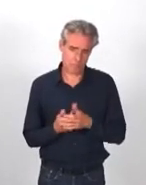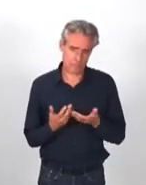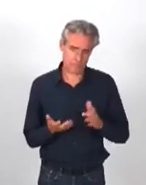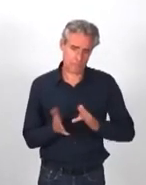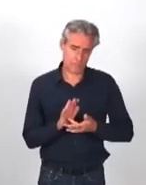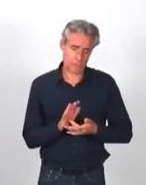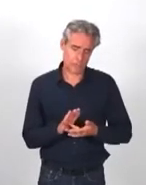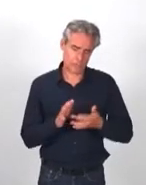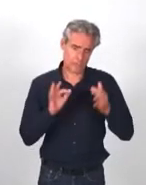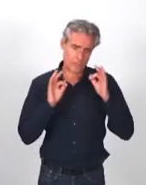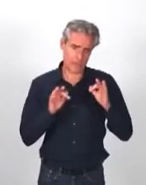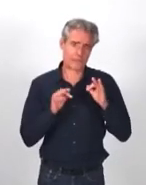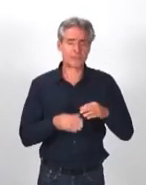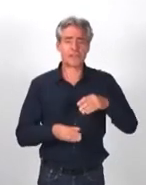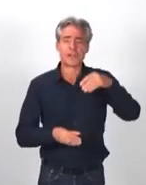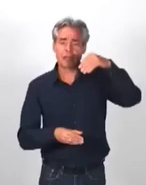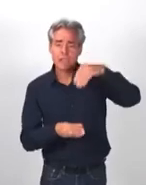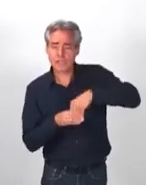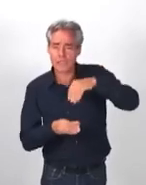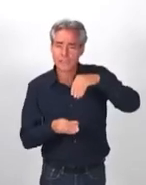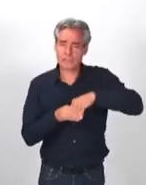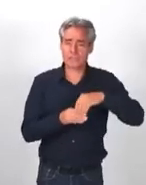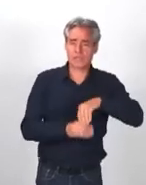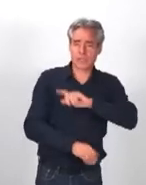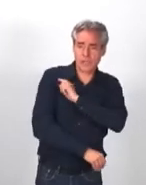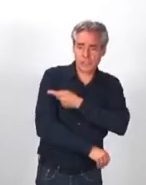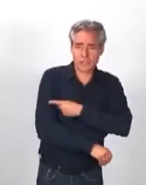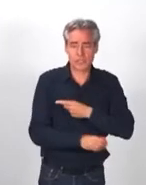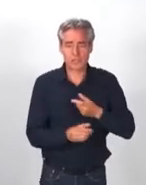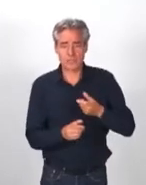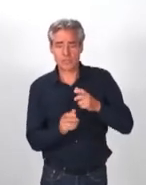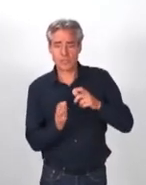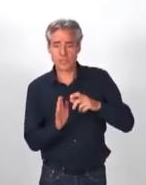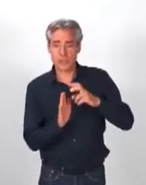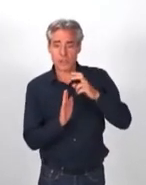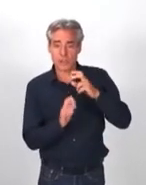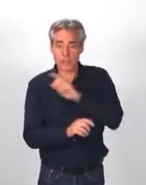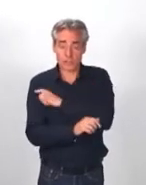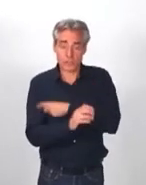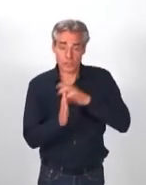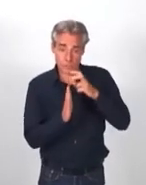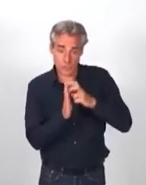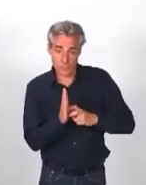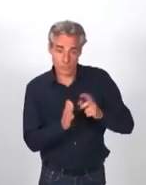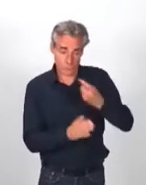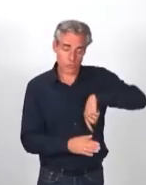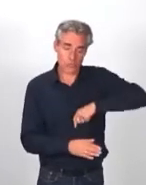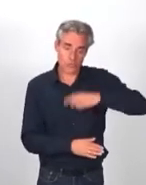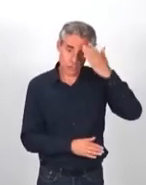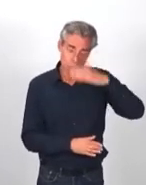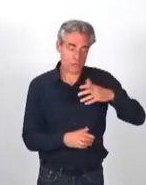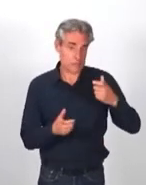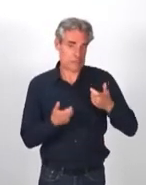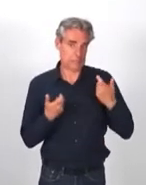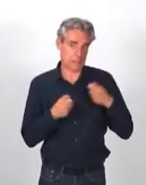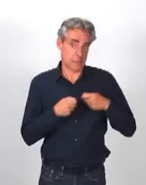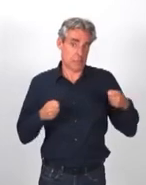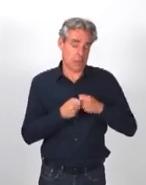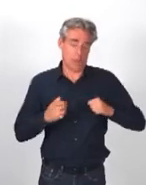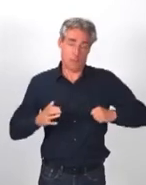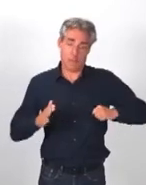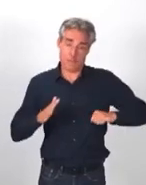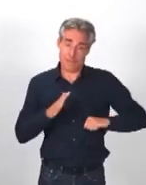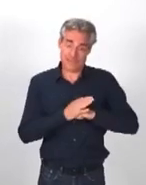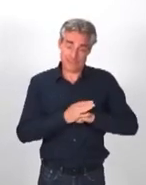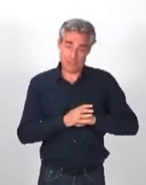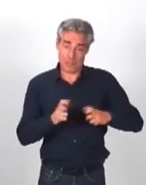qui concerne la sobriété et l'efficacité énergétique. Où en effet, on le sait tous, on est dans un niveau de tension qui est maximal. Là